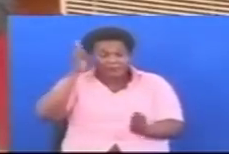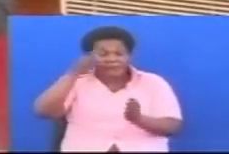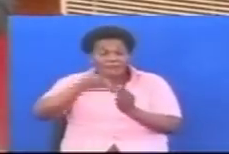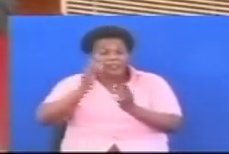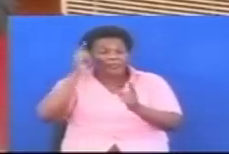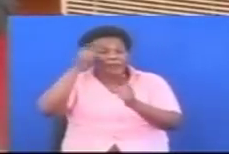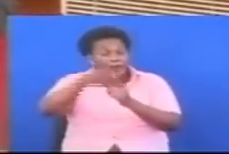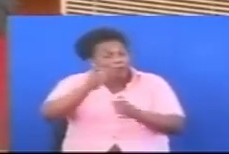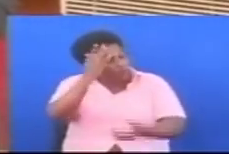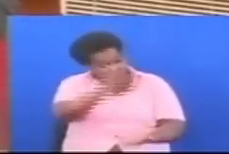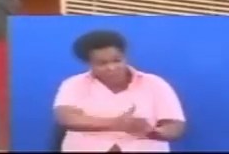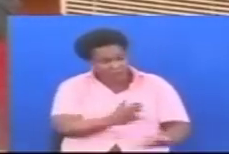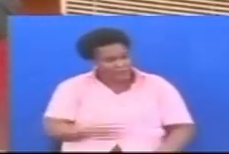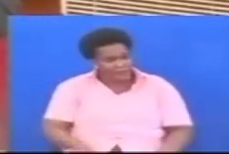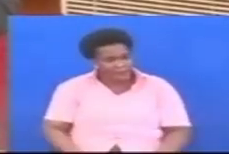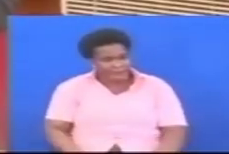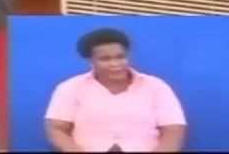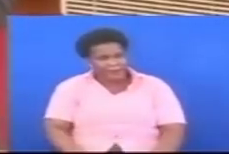na Chama cha Mapinduzi?